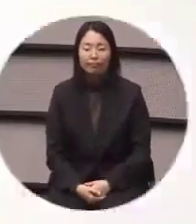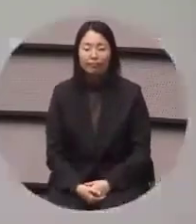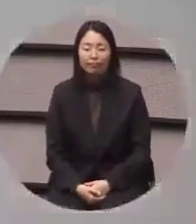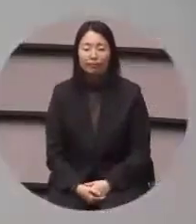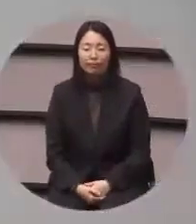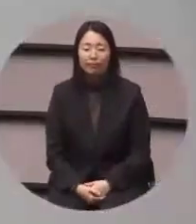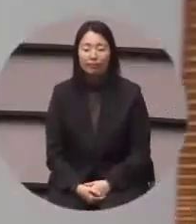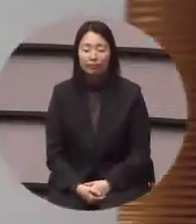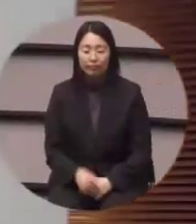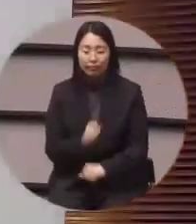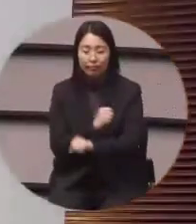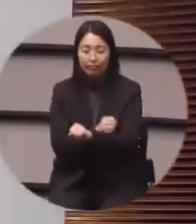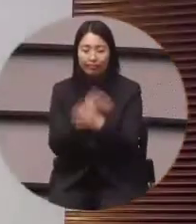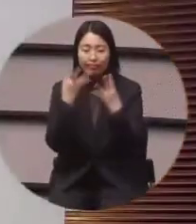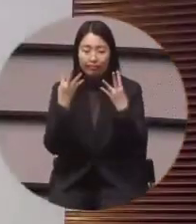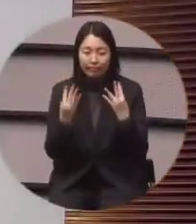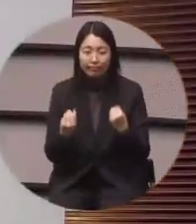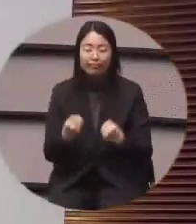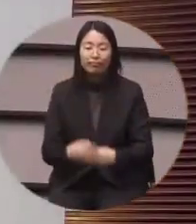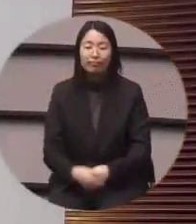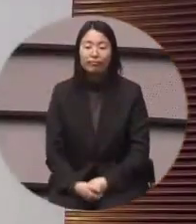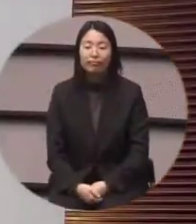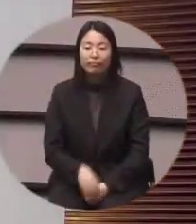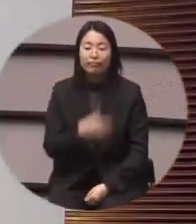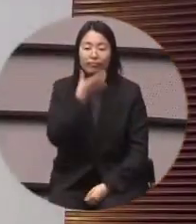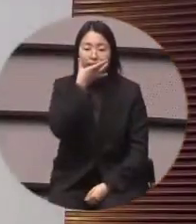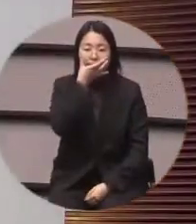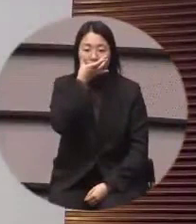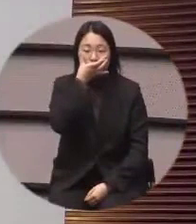원경훈 의원님 수고 많으셨습니다.